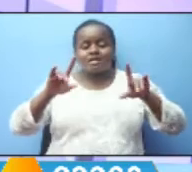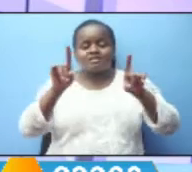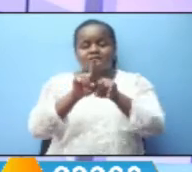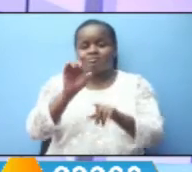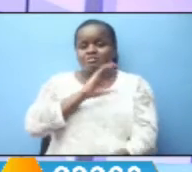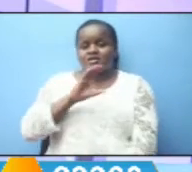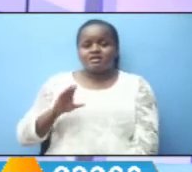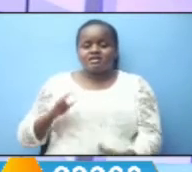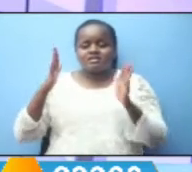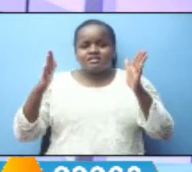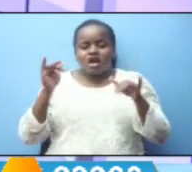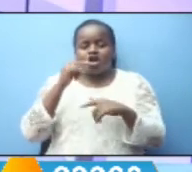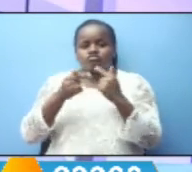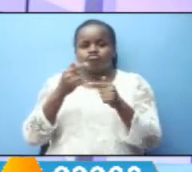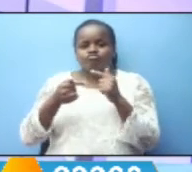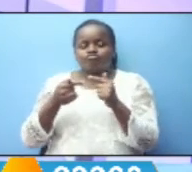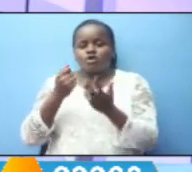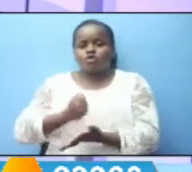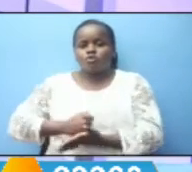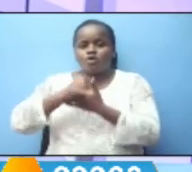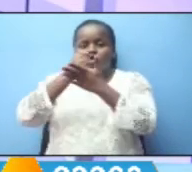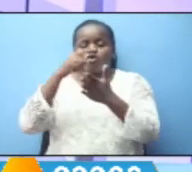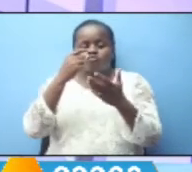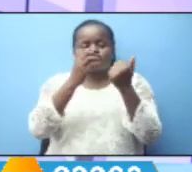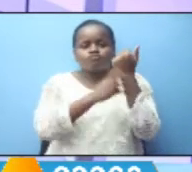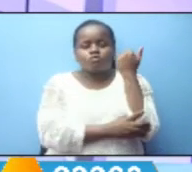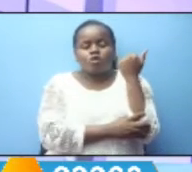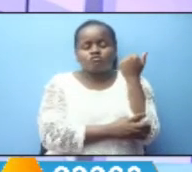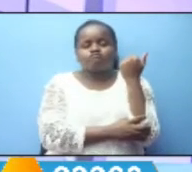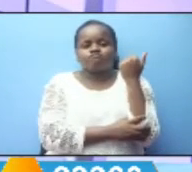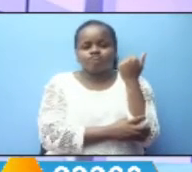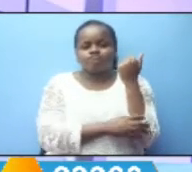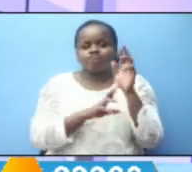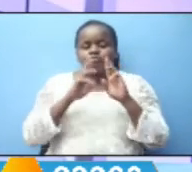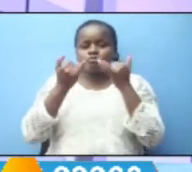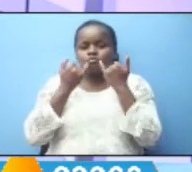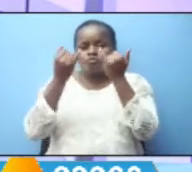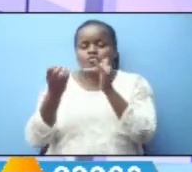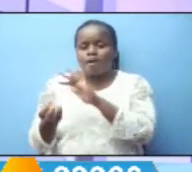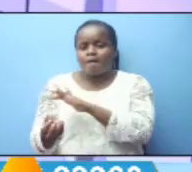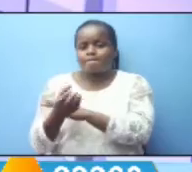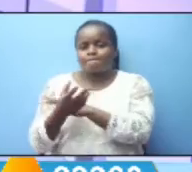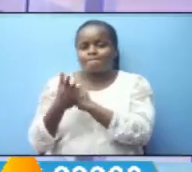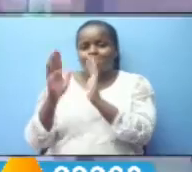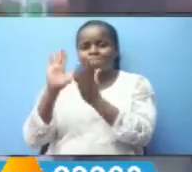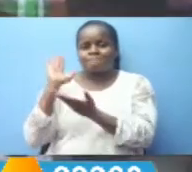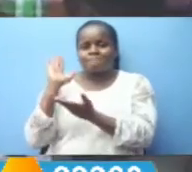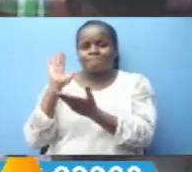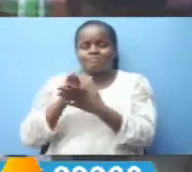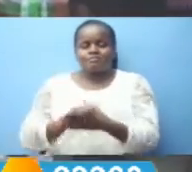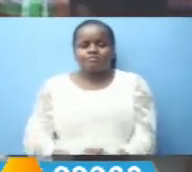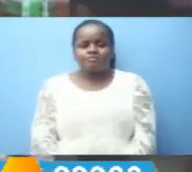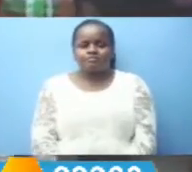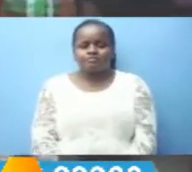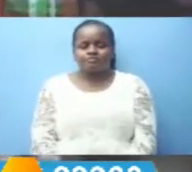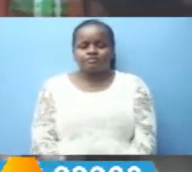akristiano magithie na mbere kurio kuteithiriria aria matari na uhoti wangici wa kagure na mwandiki witu